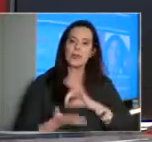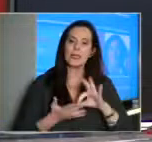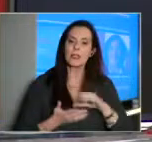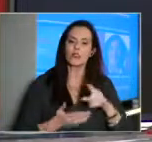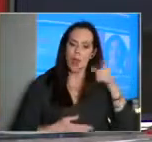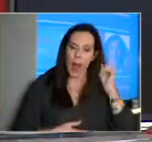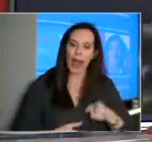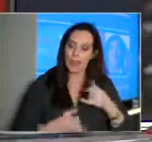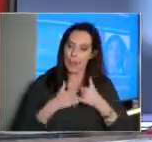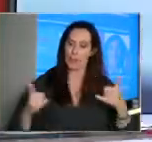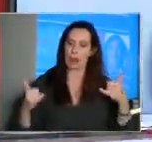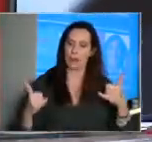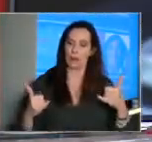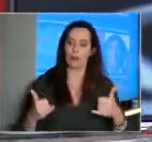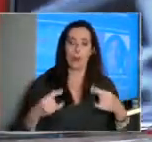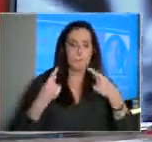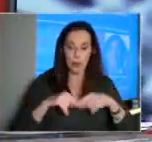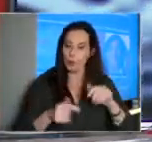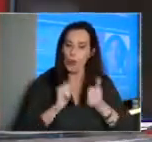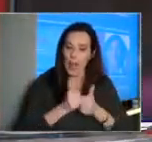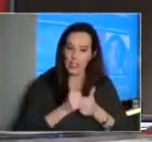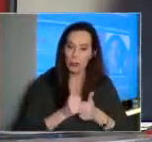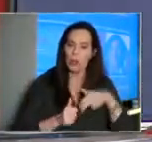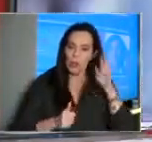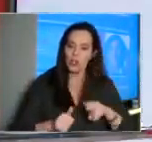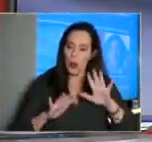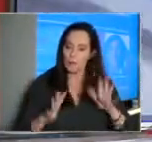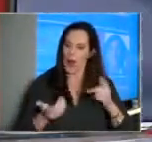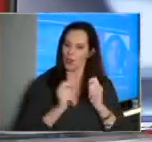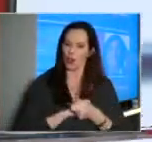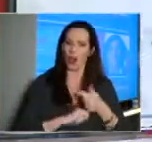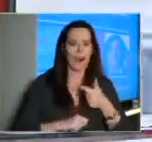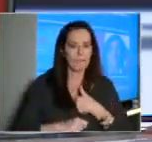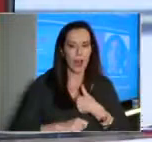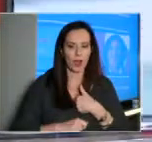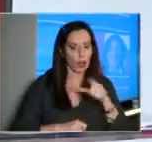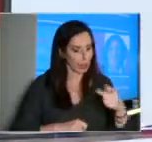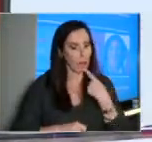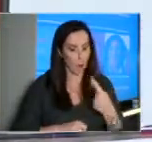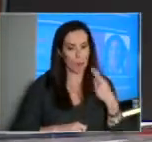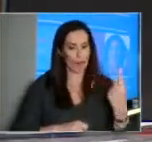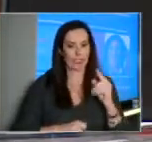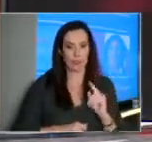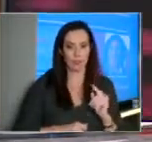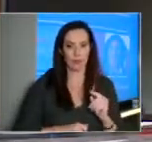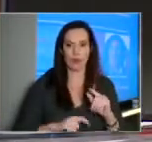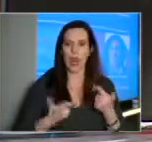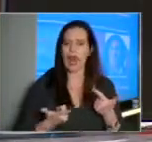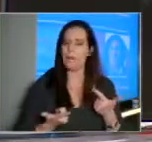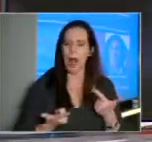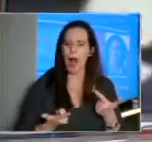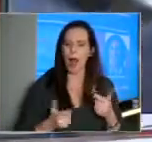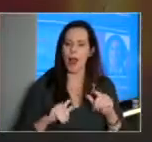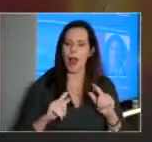שהוא חייב להתפתח, ובתחום של הספורט יש לנו מה לשנות, ואנחנו יודעים, ואתה אומר את זה בעצמך. למה